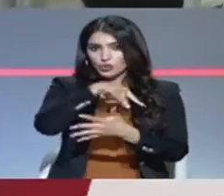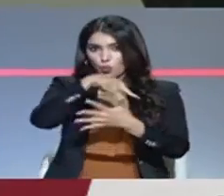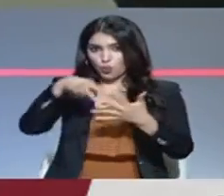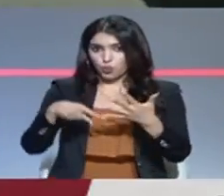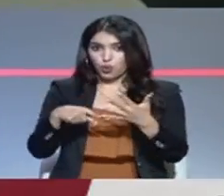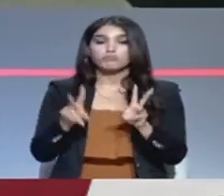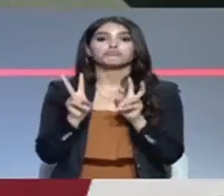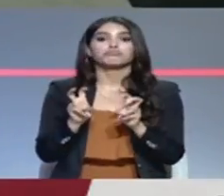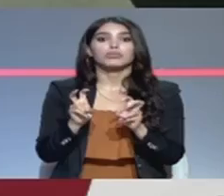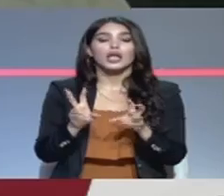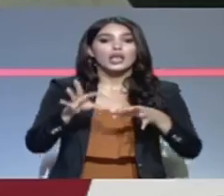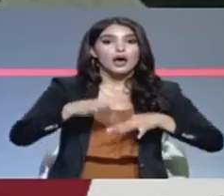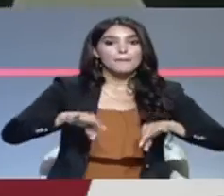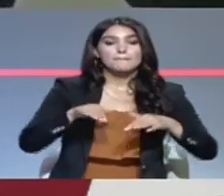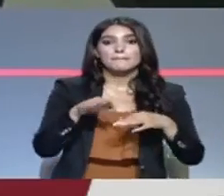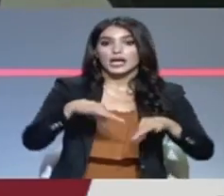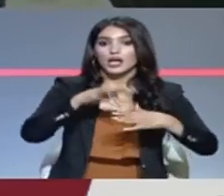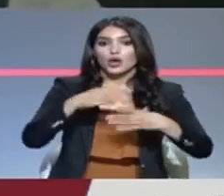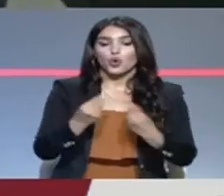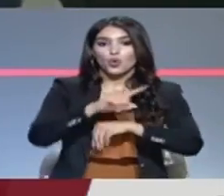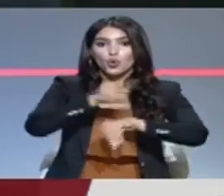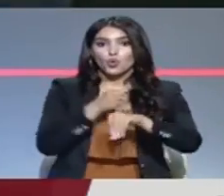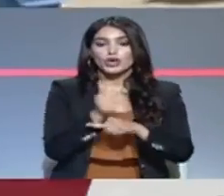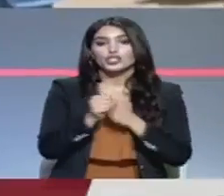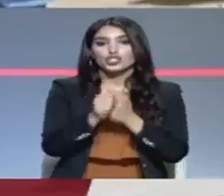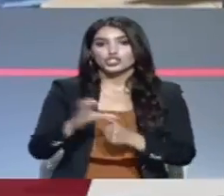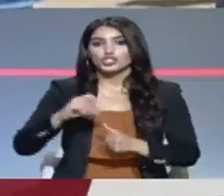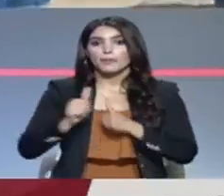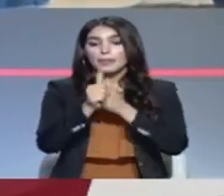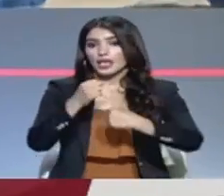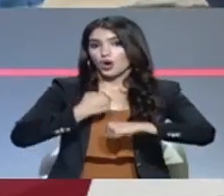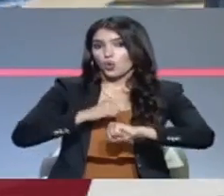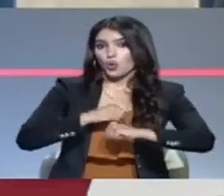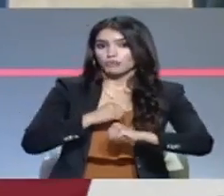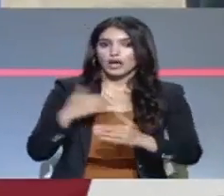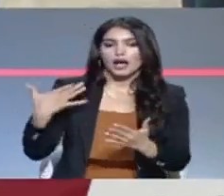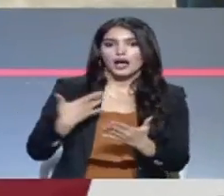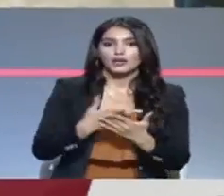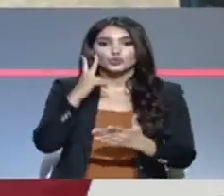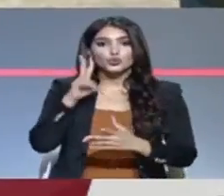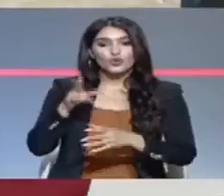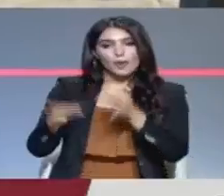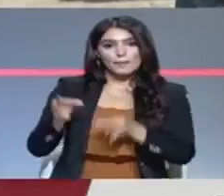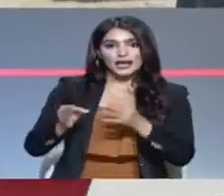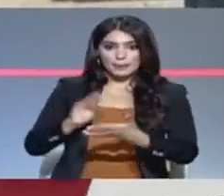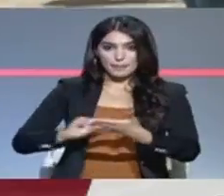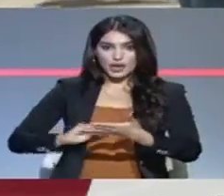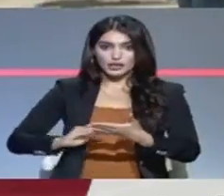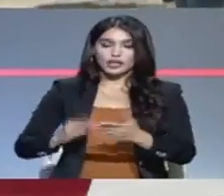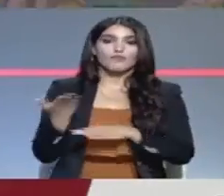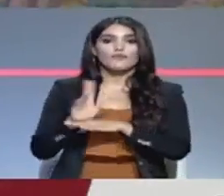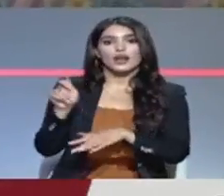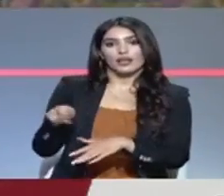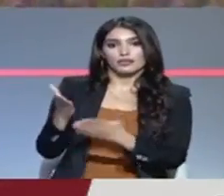فيما توقف مسار إجراء الانتخابات في بلدية شبيكة من ولاية القيروان إلى حين بت المحكمة الإدارية في دعوى